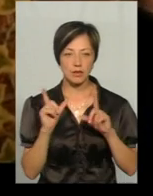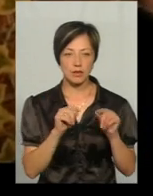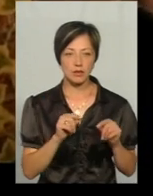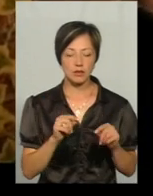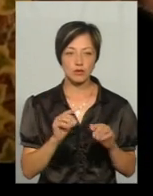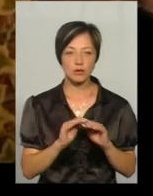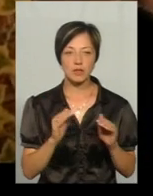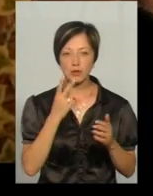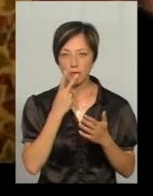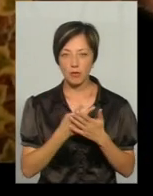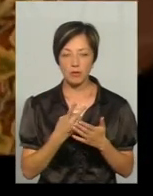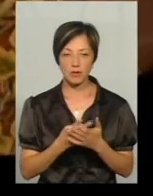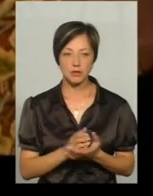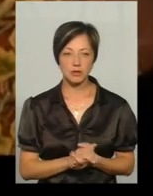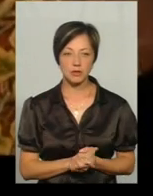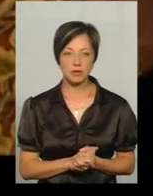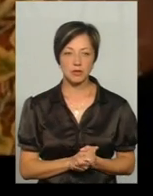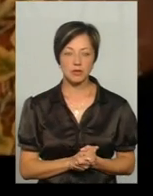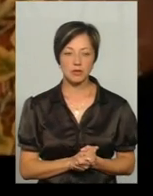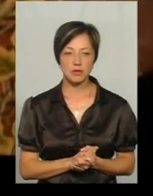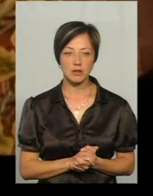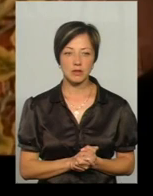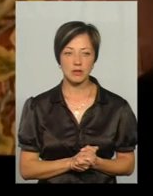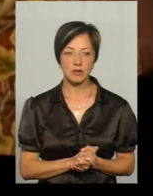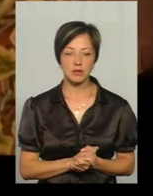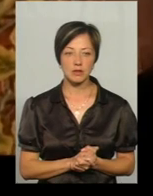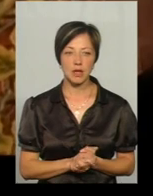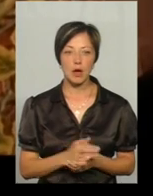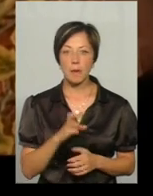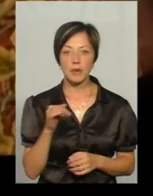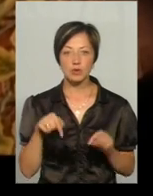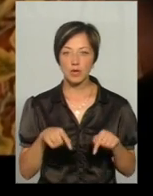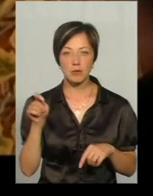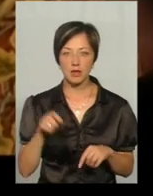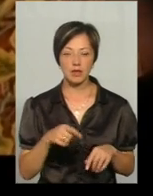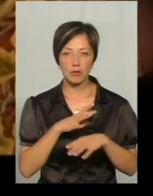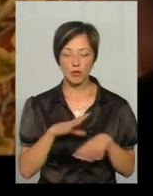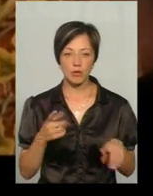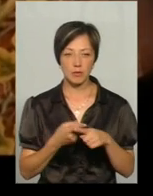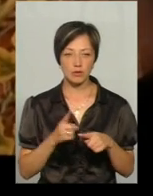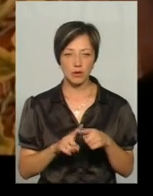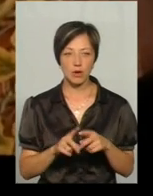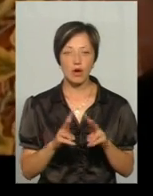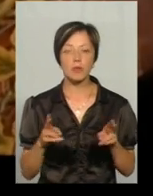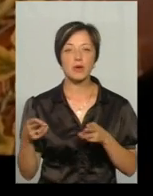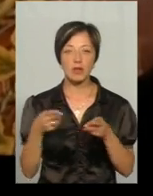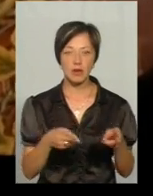Щоб діти побачили, віддихнули. Я щоб сюди не приїхала, цього не було б. А чому? А за ким ви